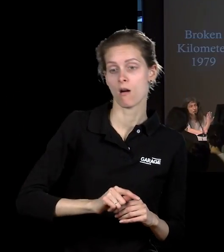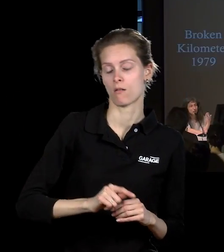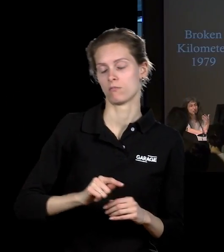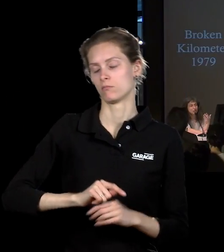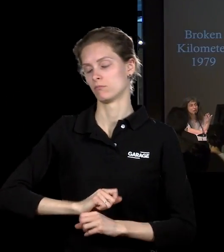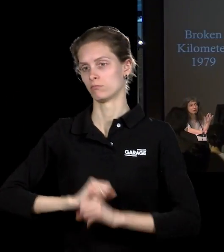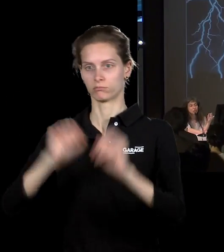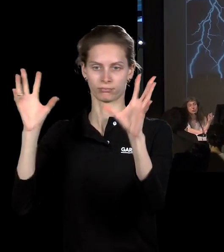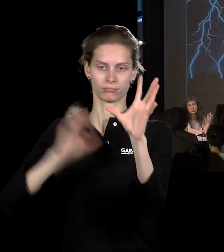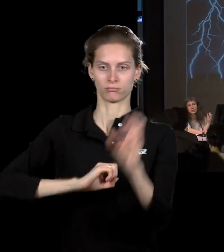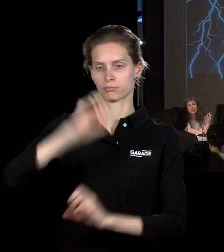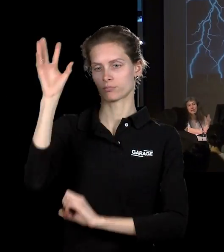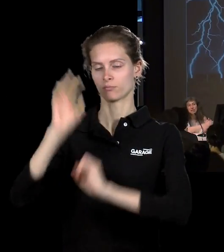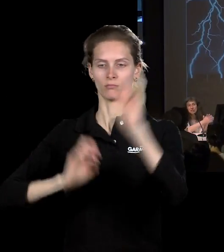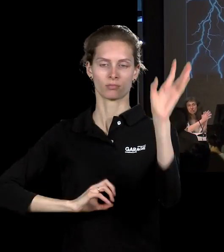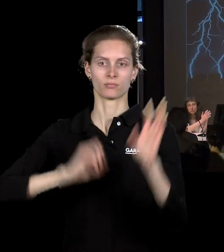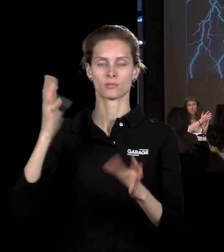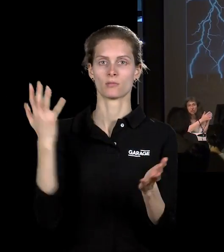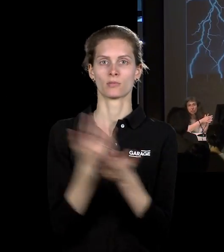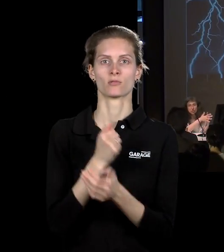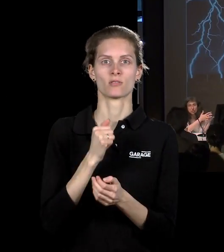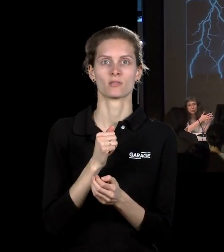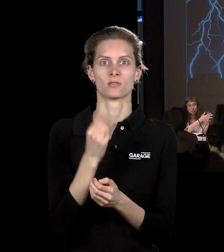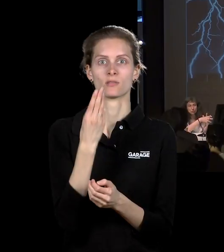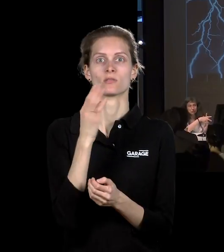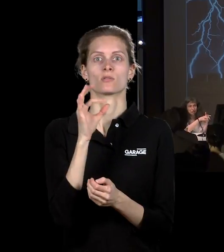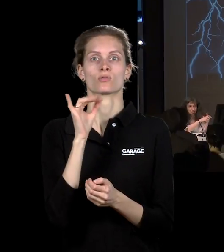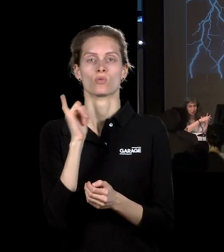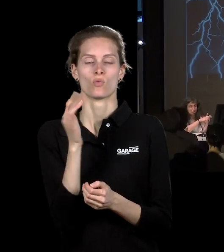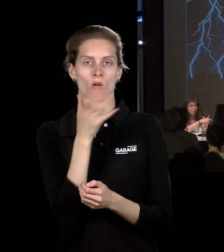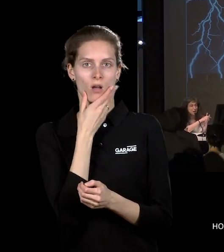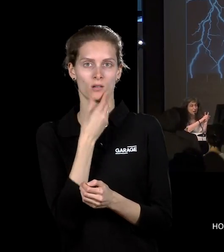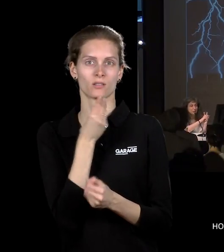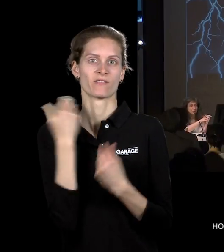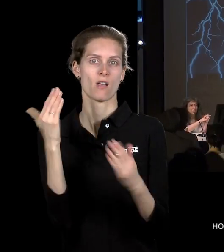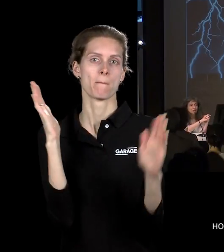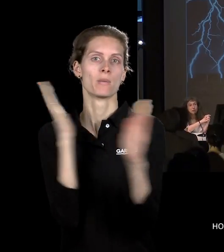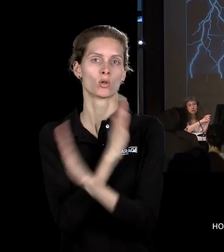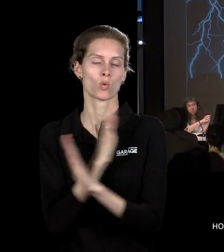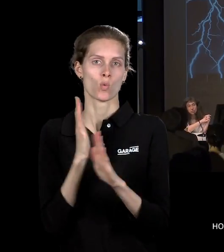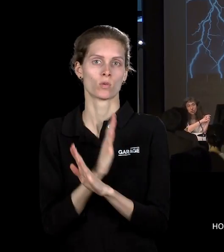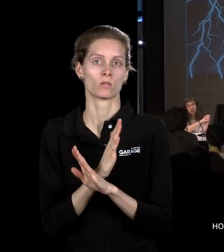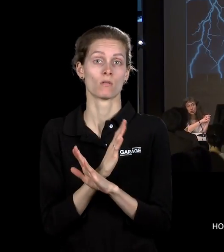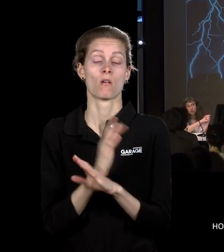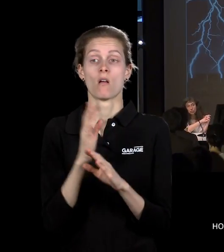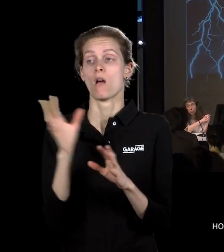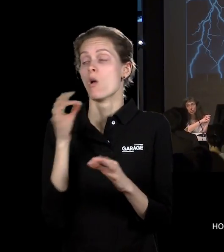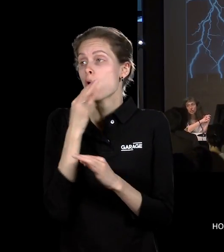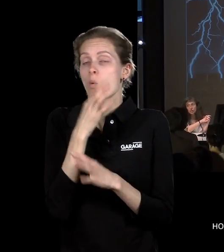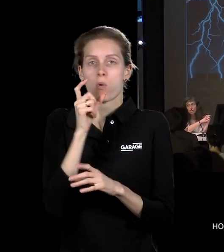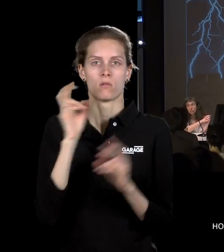такое невероятное лайт-шоу, вот эту самую красоту природной катастрофы. Это место открыто для